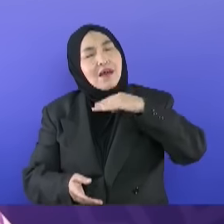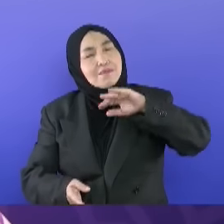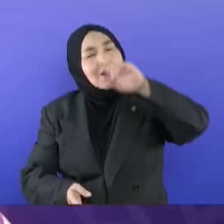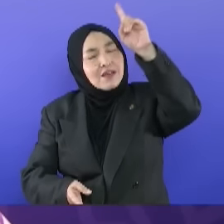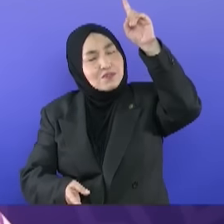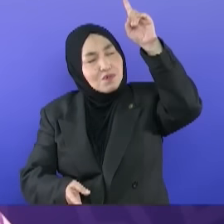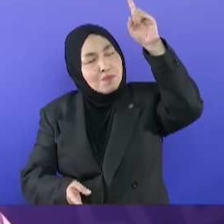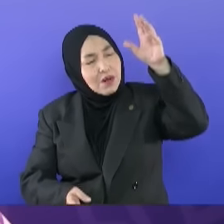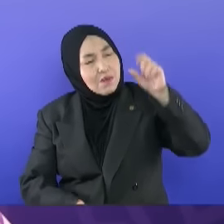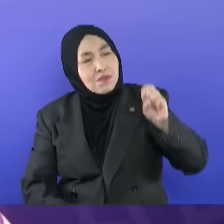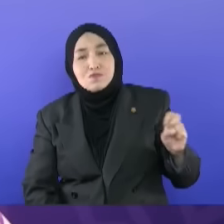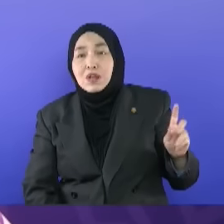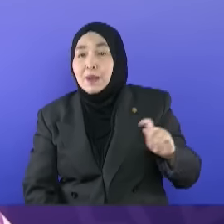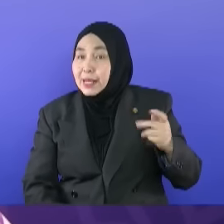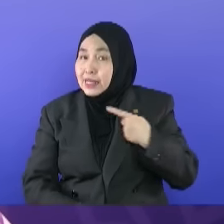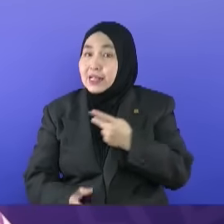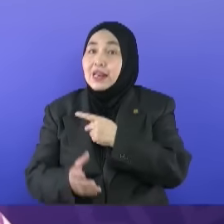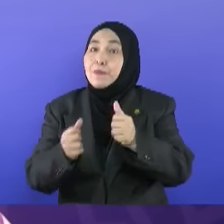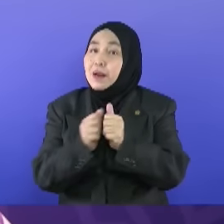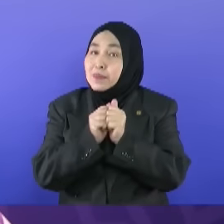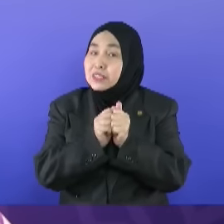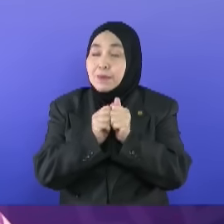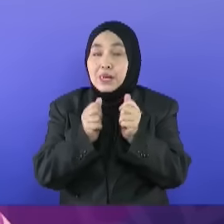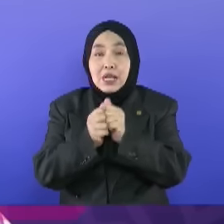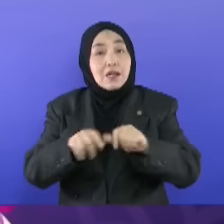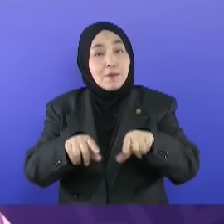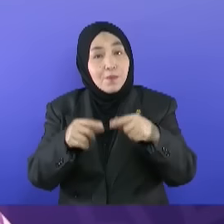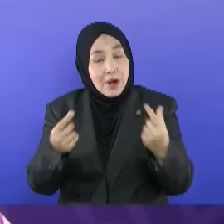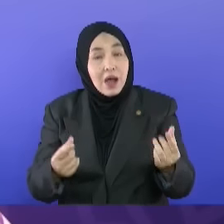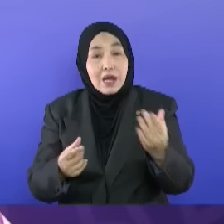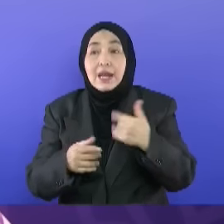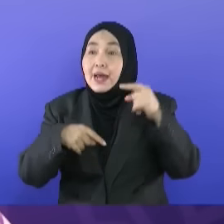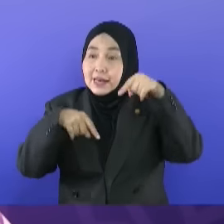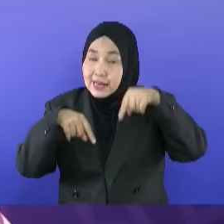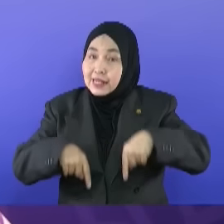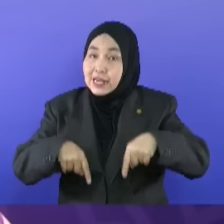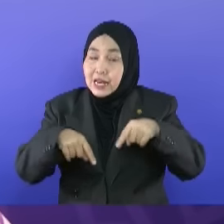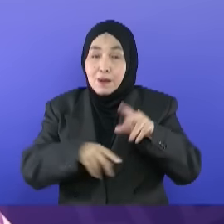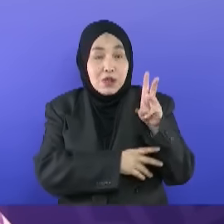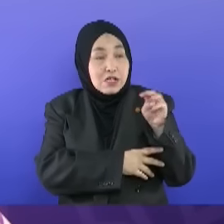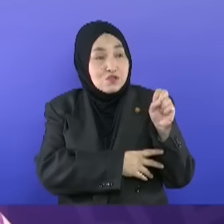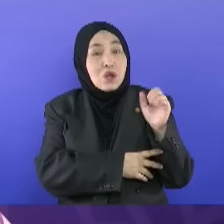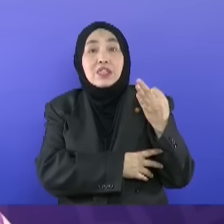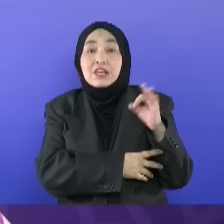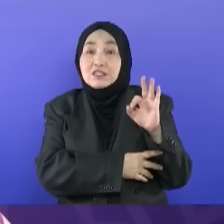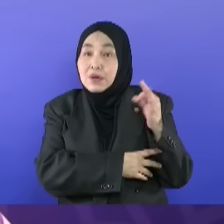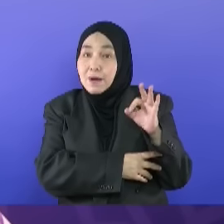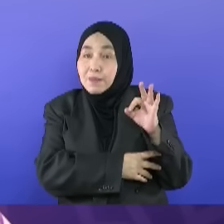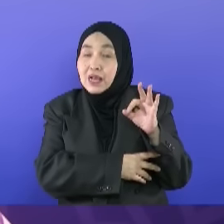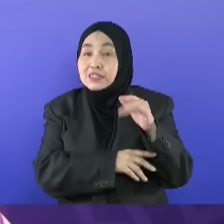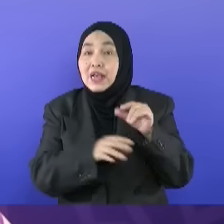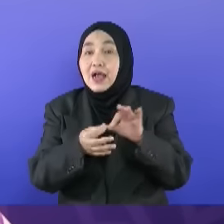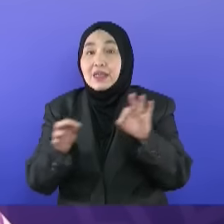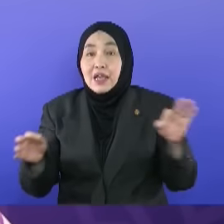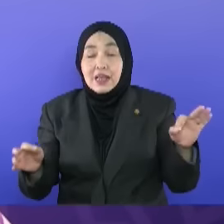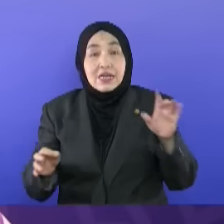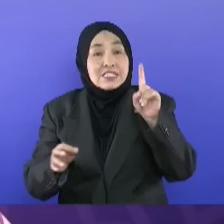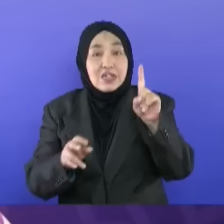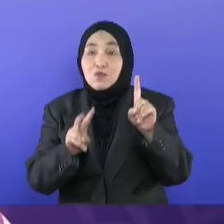Subhanahuwataala kita dapat sama-sama bersama dengan al-Quran hari ini muka surat yang ke-19 a pada ayat